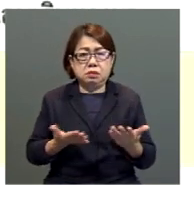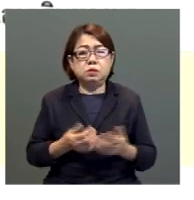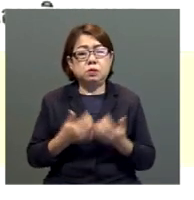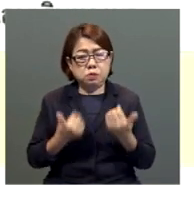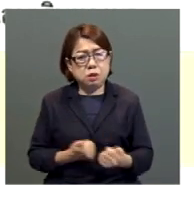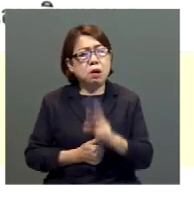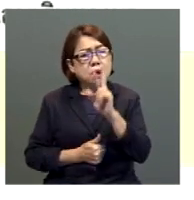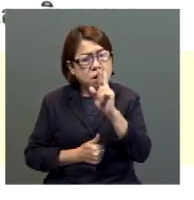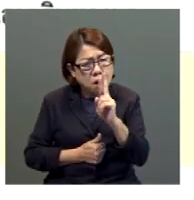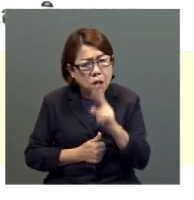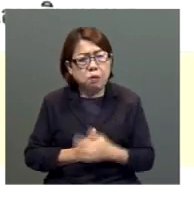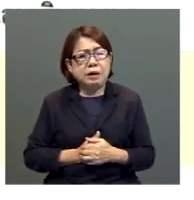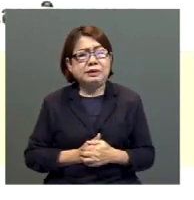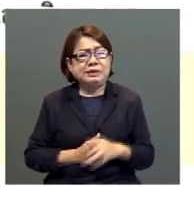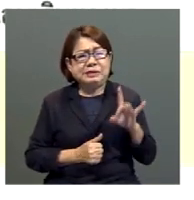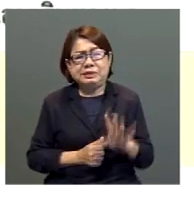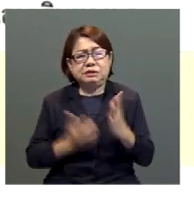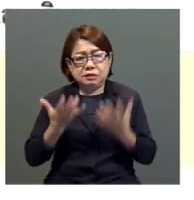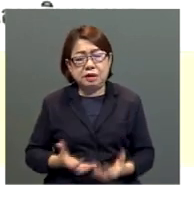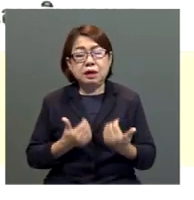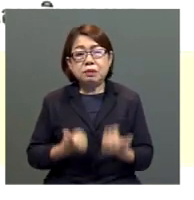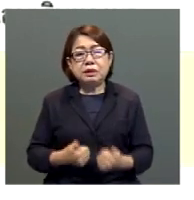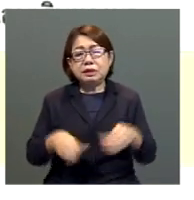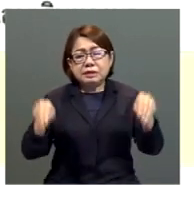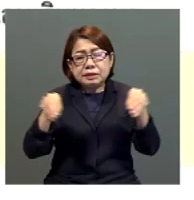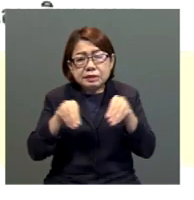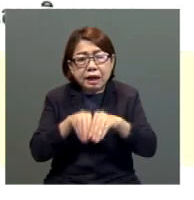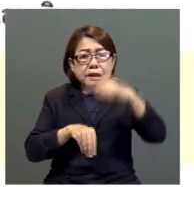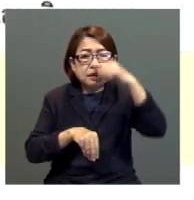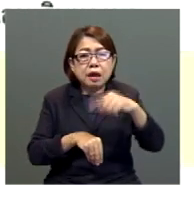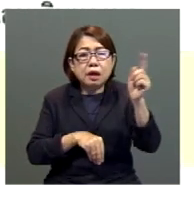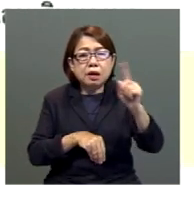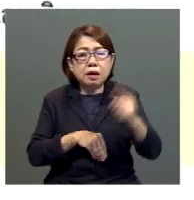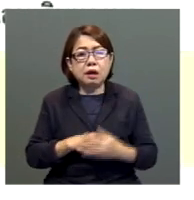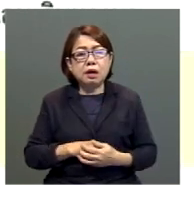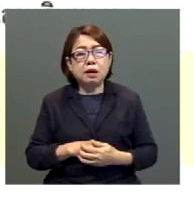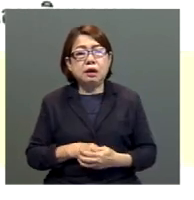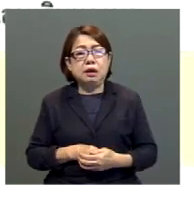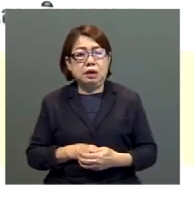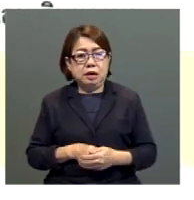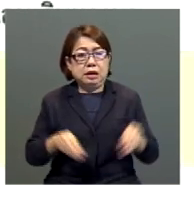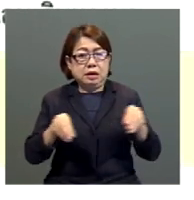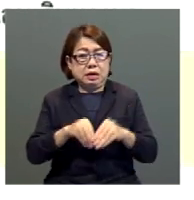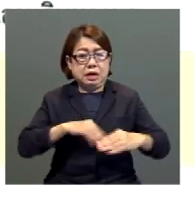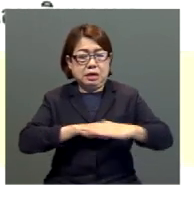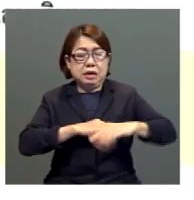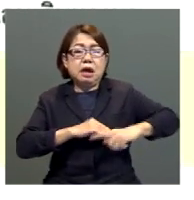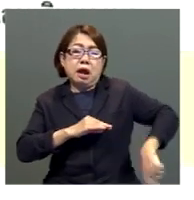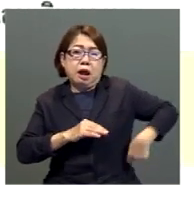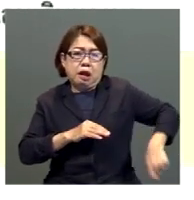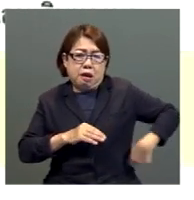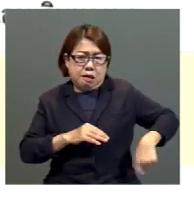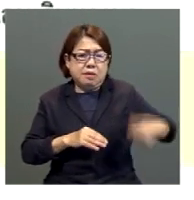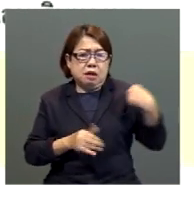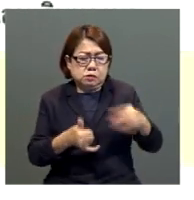ความเสี่ยงอย่างสูงมากแล้วก็ยังมีประเทศบ้านใกล้เรือนเคียงของเรานะครับเชื่อมโยงกับด่านปอยเป็ดติดเชื้อไปแล้ว19ค